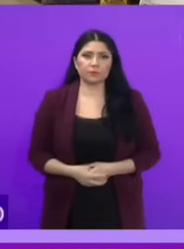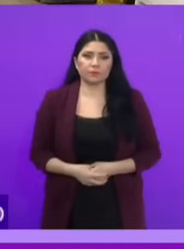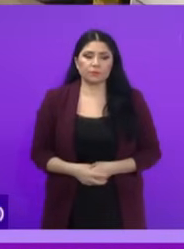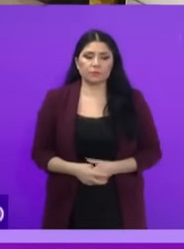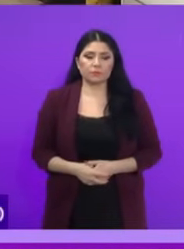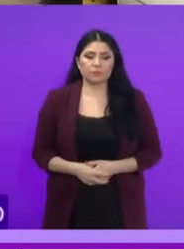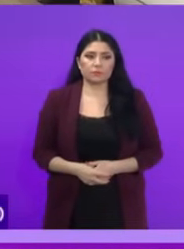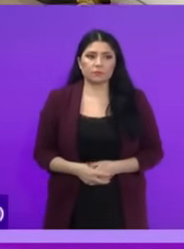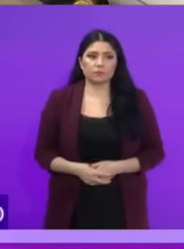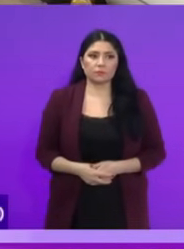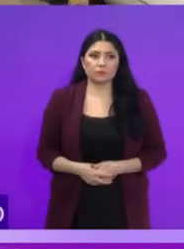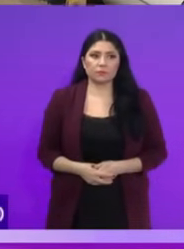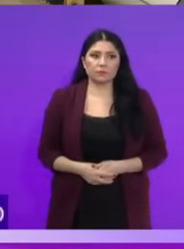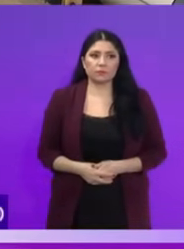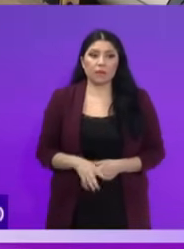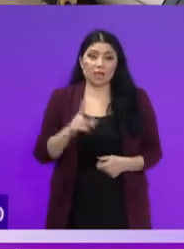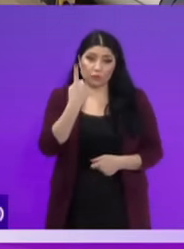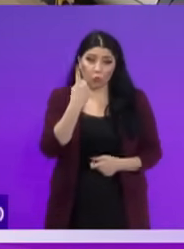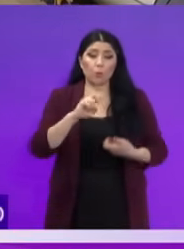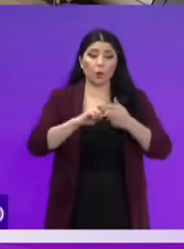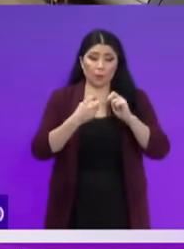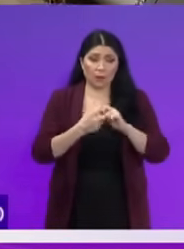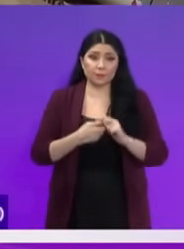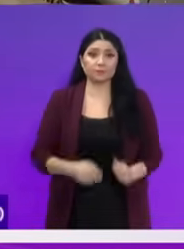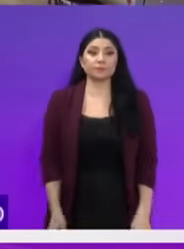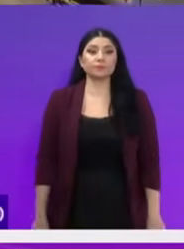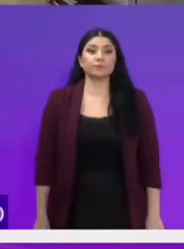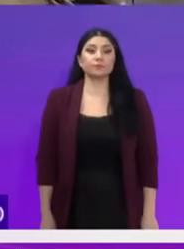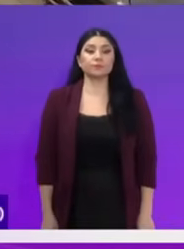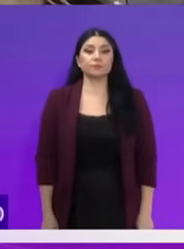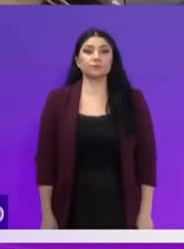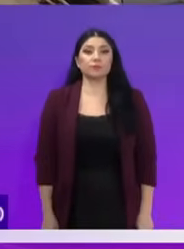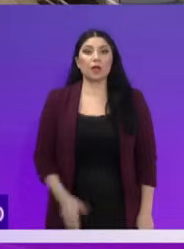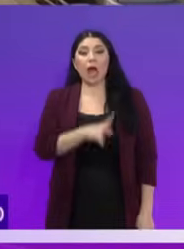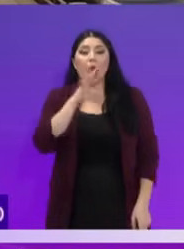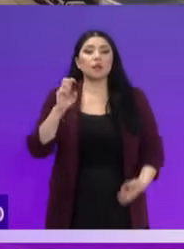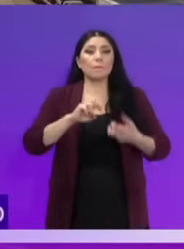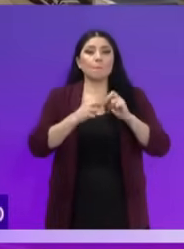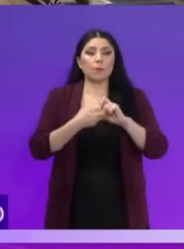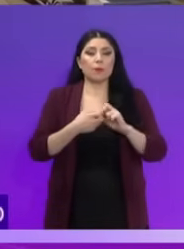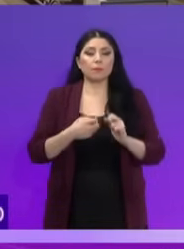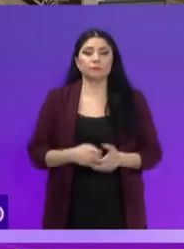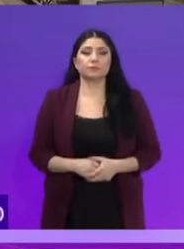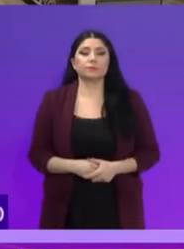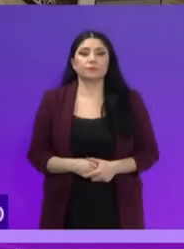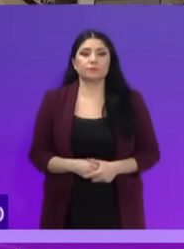variațiuni. Asta ar fi o problemă. Alte probleme sunt date, cum am spus,